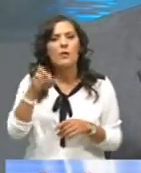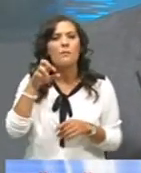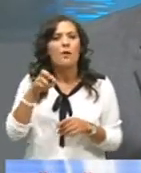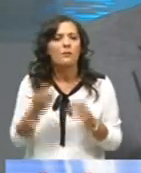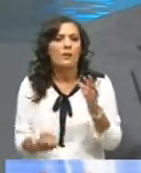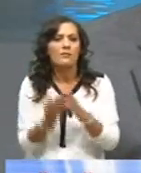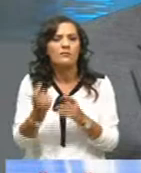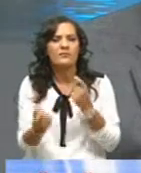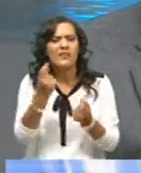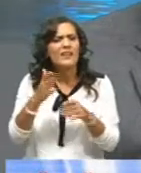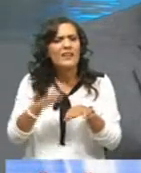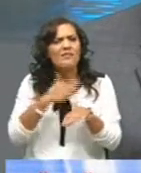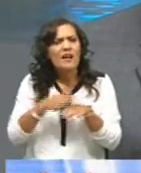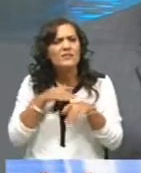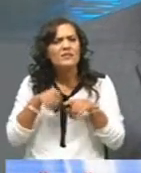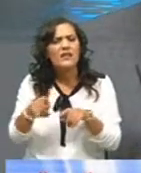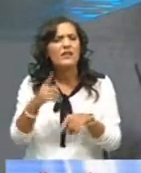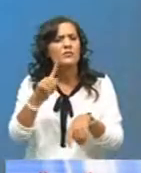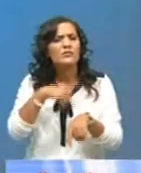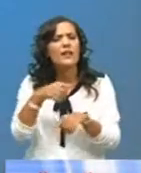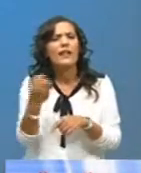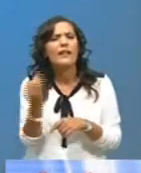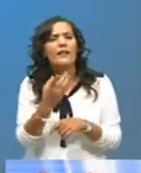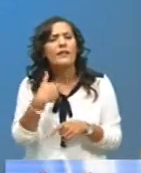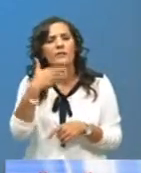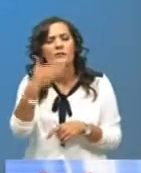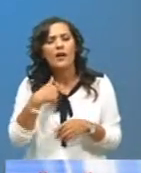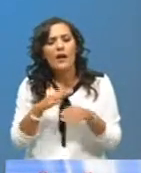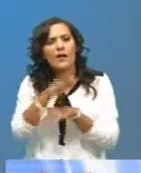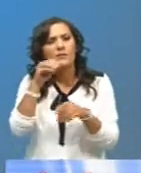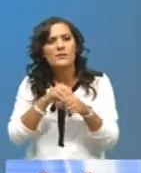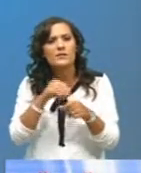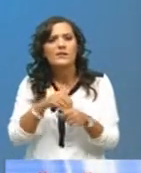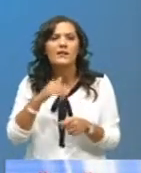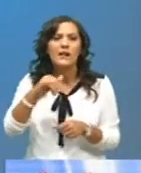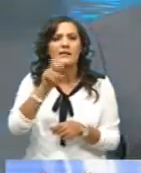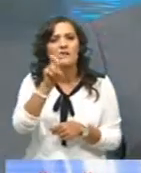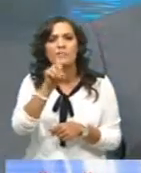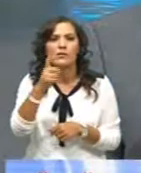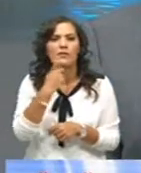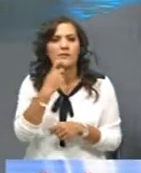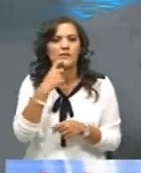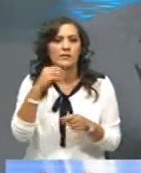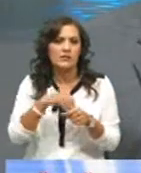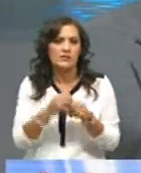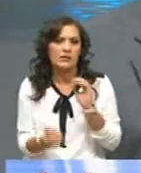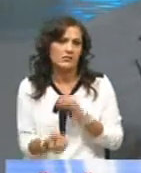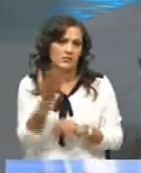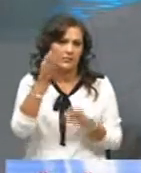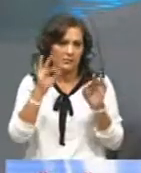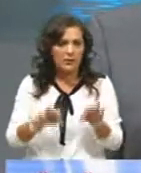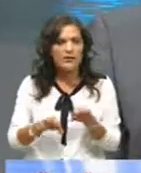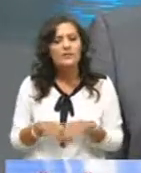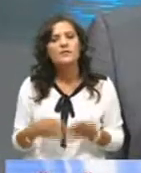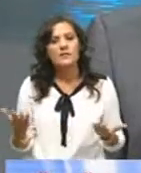poliplerden yavaş şehir derken ne kadar süreden söze diyoruz hayatımız boyunca yaklaşık 8 10 yıllık bir sürenin bahsediyoruz